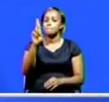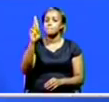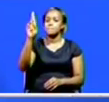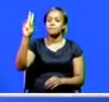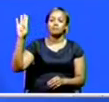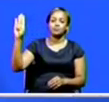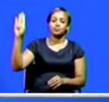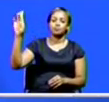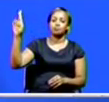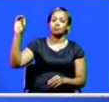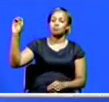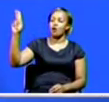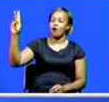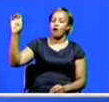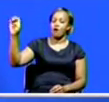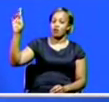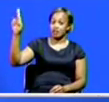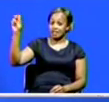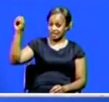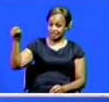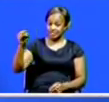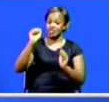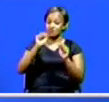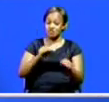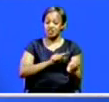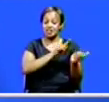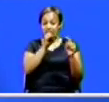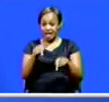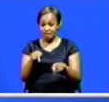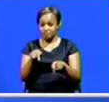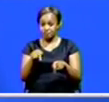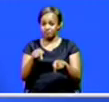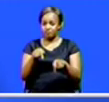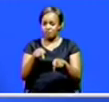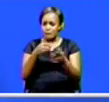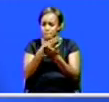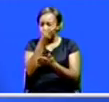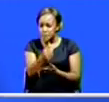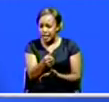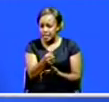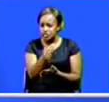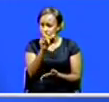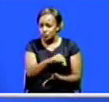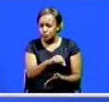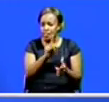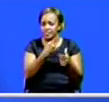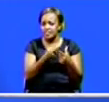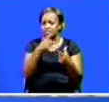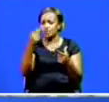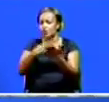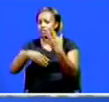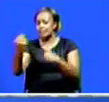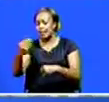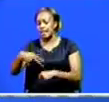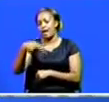Sasa wakija wana broke, alafu wakibroke hao wanaenda kuuza bei mzuri kulika hata mkulima mwenyewe mwenye